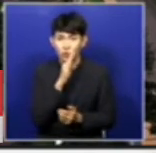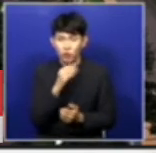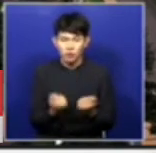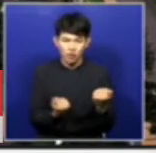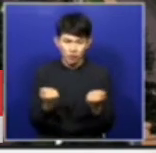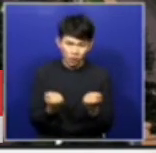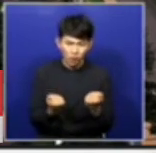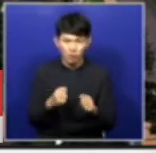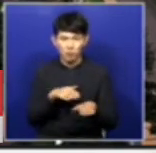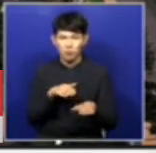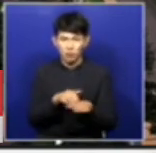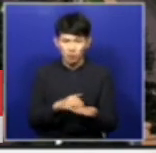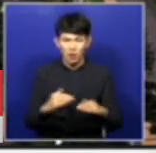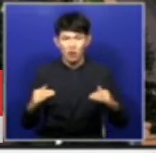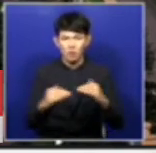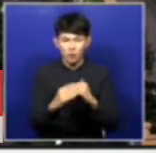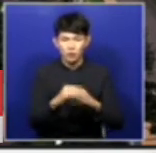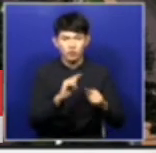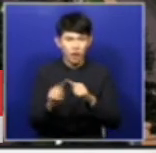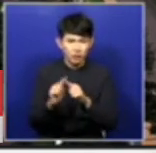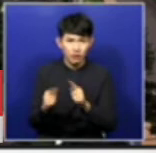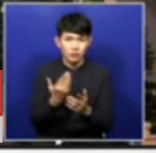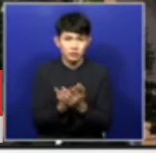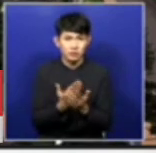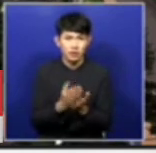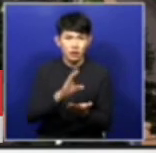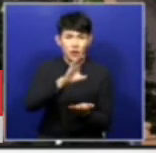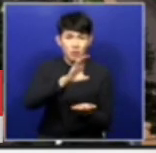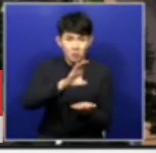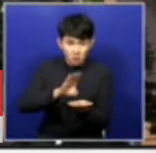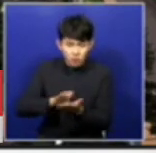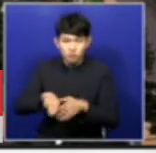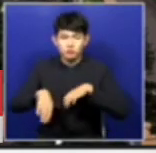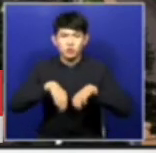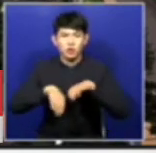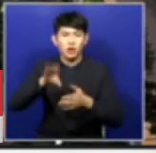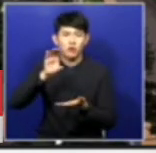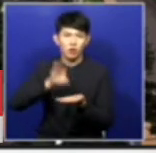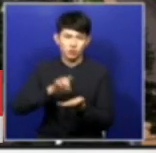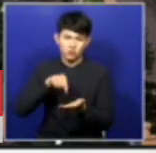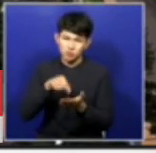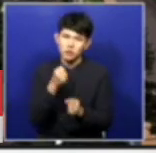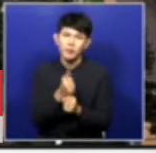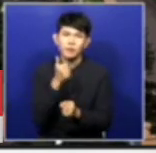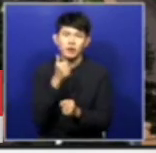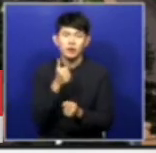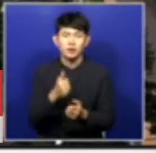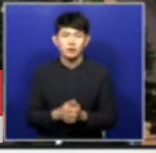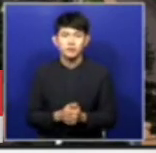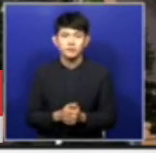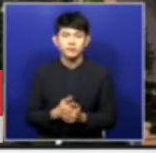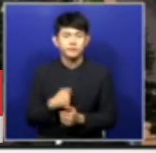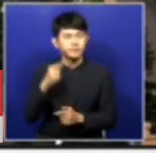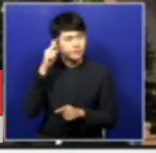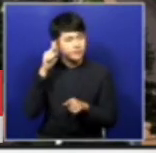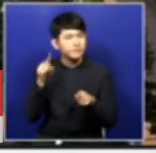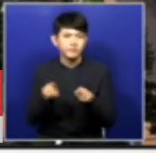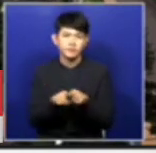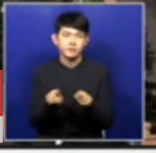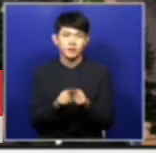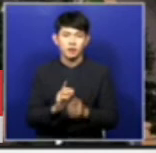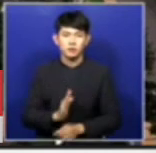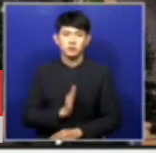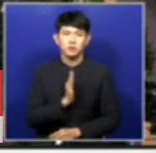เนี่ยเงินจำนวนนั้นก็น่าจะเอามาเข้าบริหารกองทุนส่วนนี้ผมเห็นด้วยกับท่านผู้ทร